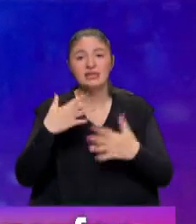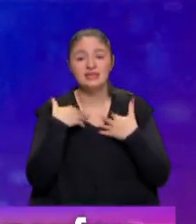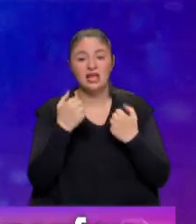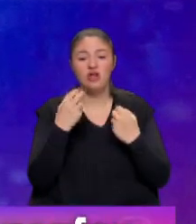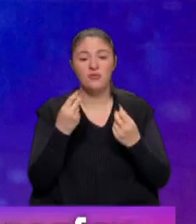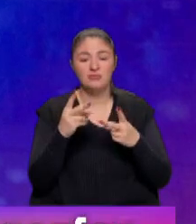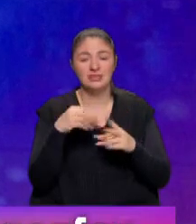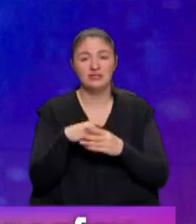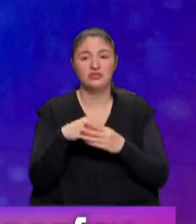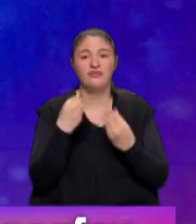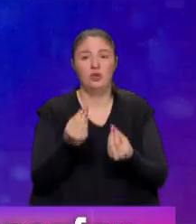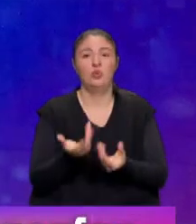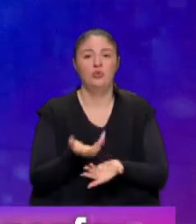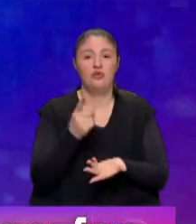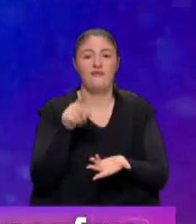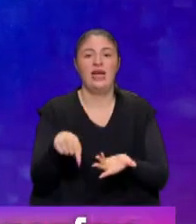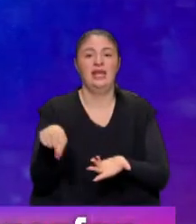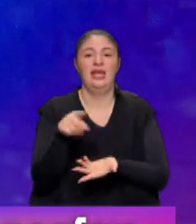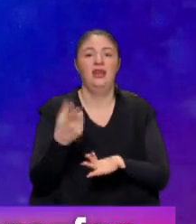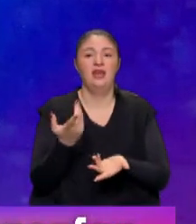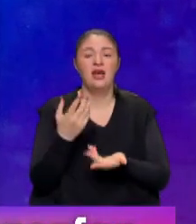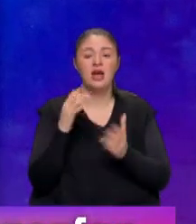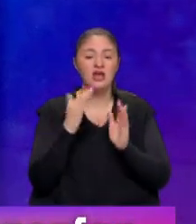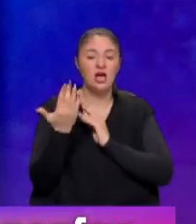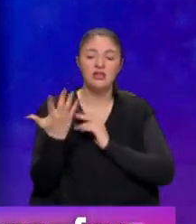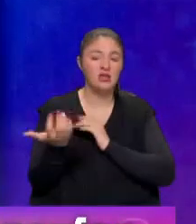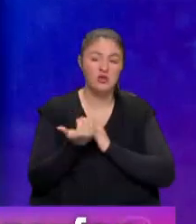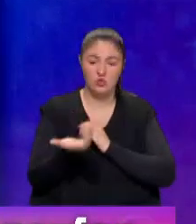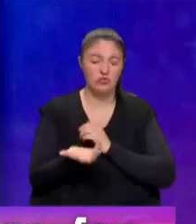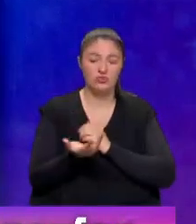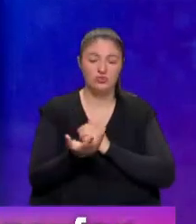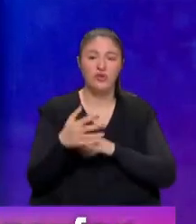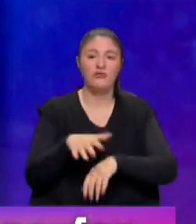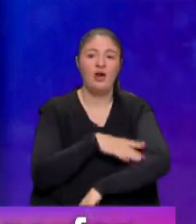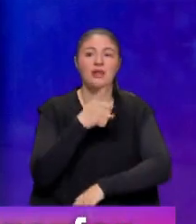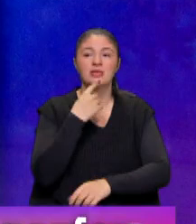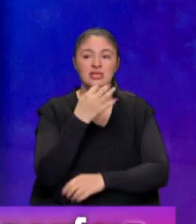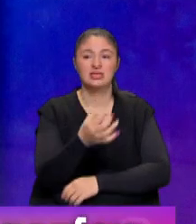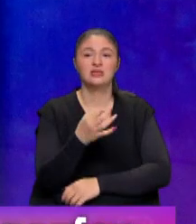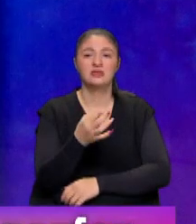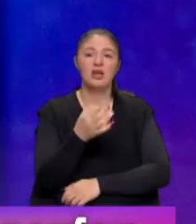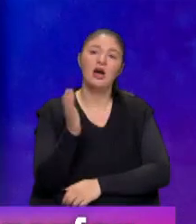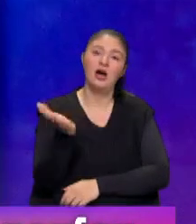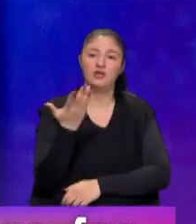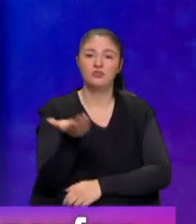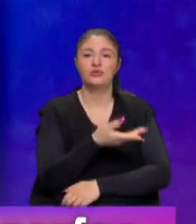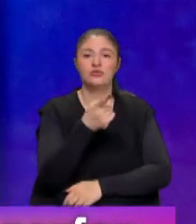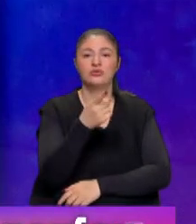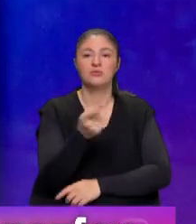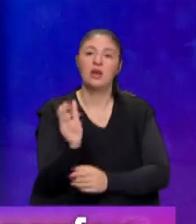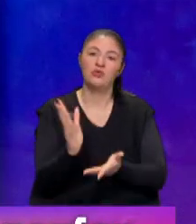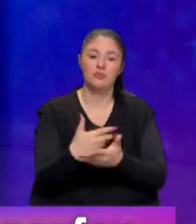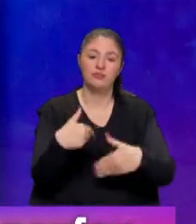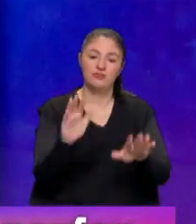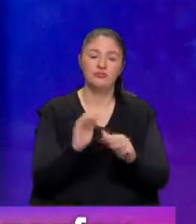sağlıklı olabilsin diye veriyoruz o vergileri. Karşılığını nasıl alıyoruz? Valilikten bir izin. Hadi buyurun siz parayı